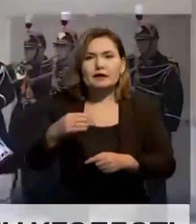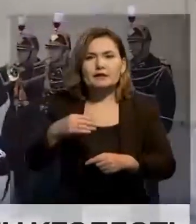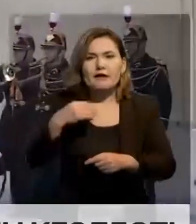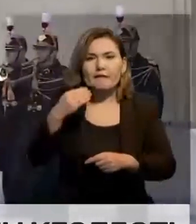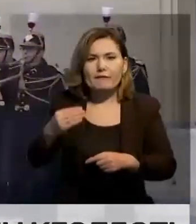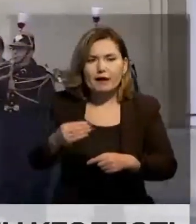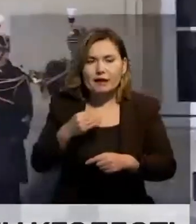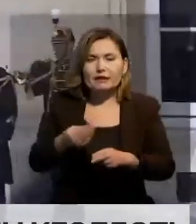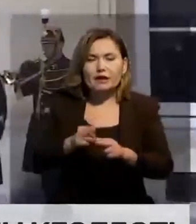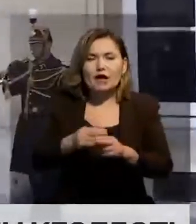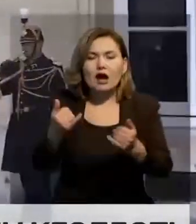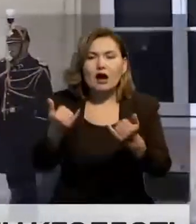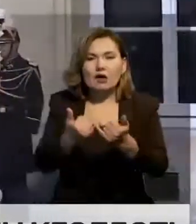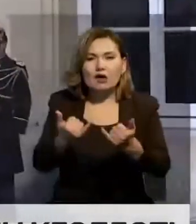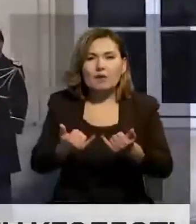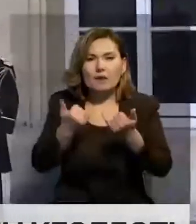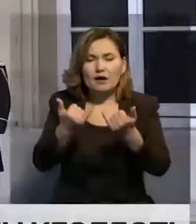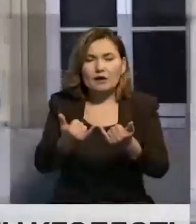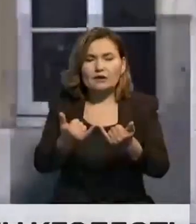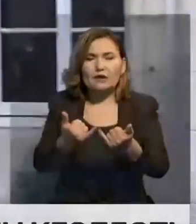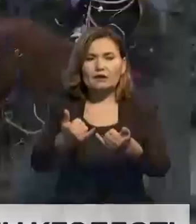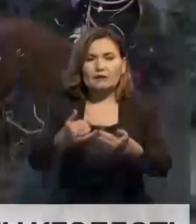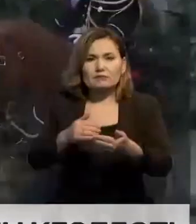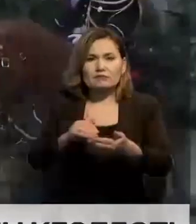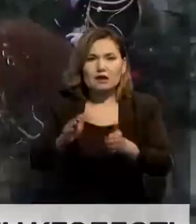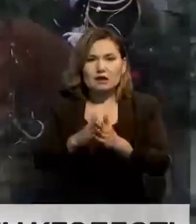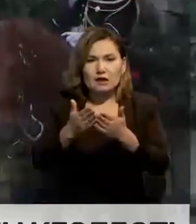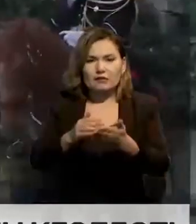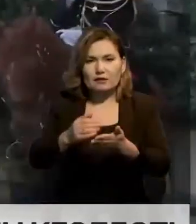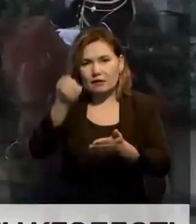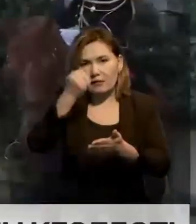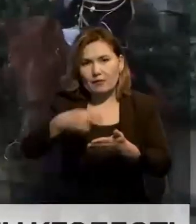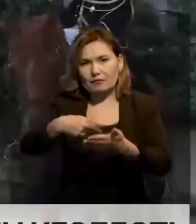Сенатының құрметті қонақтар кітабына қолтаңбасын қалдырды.